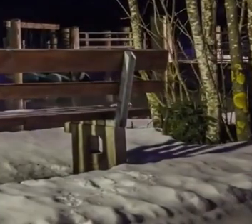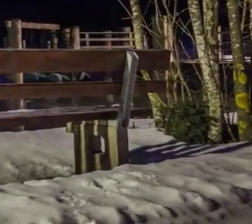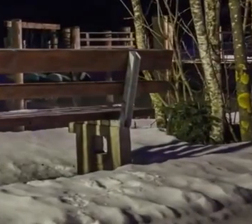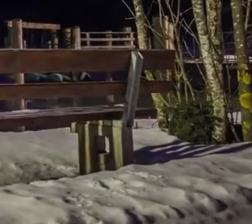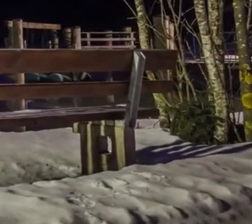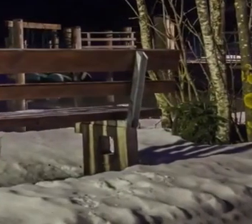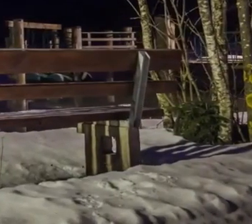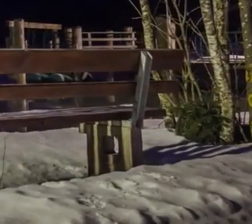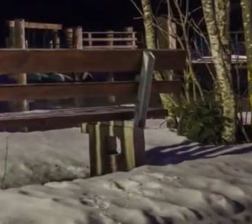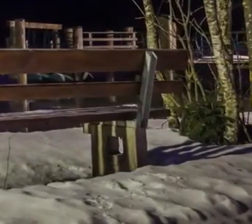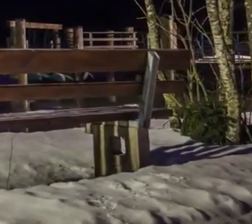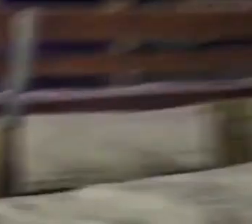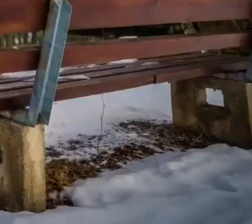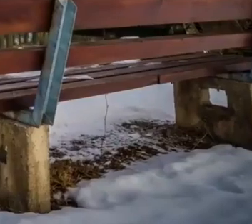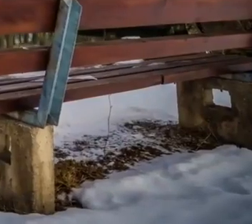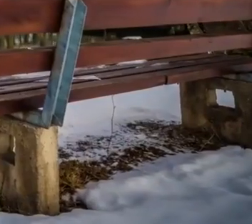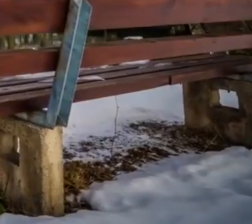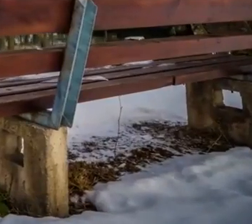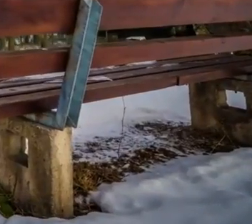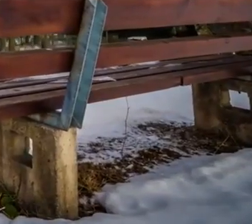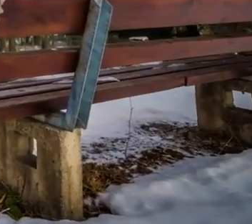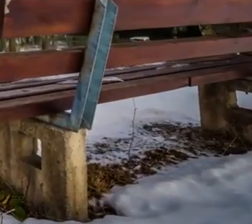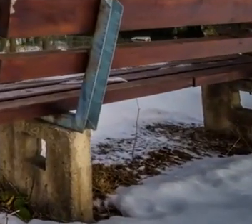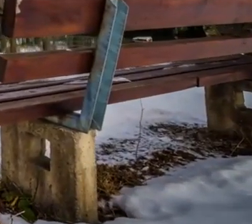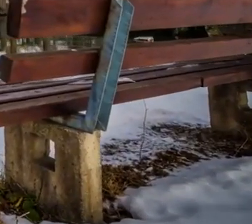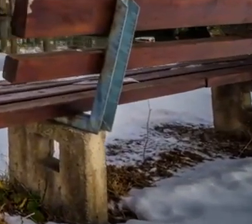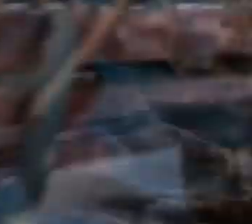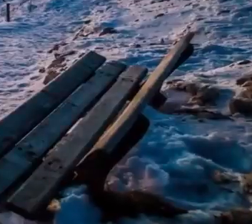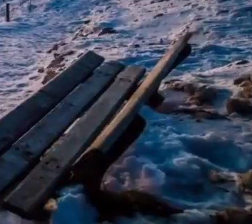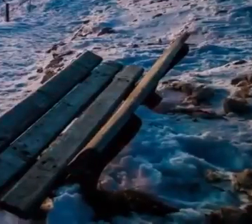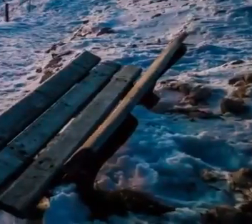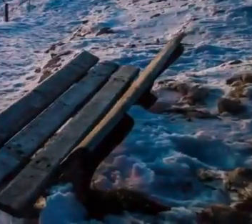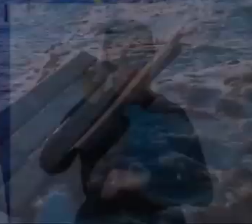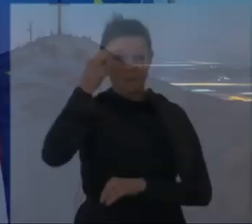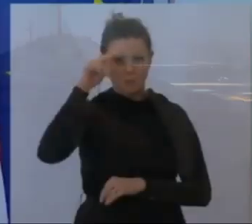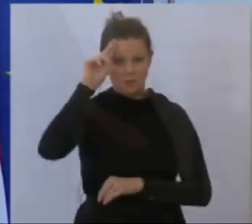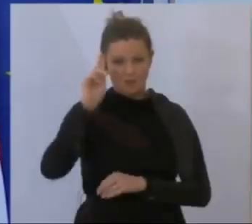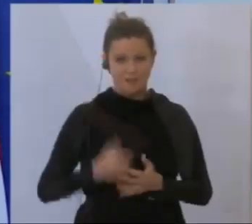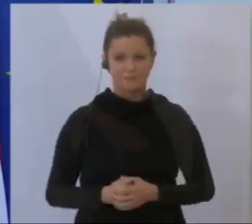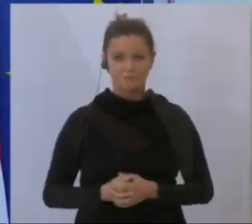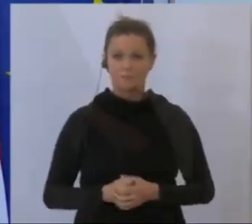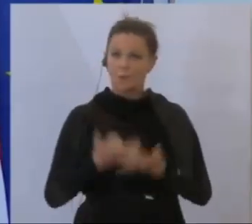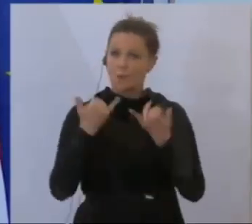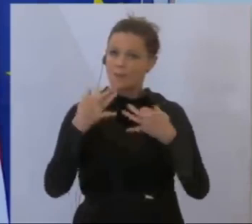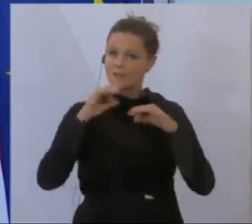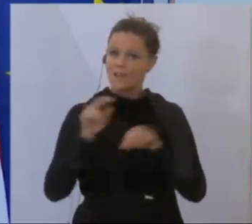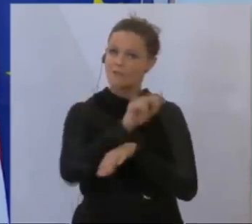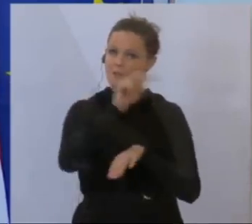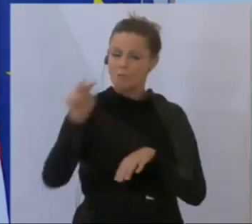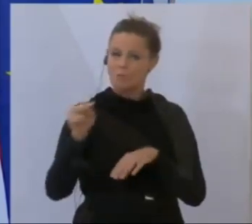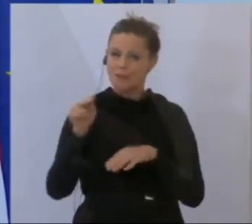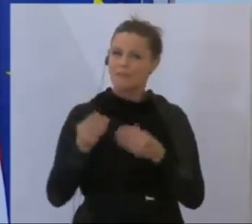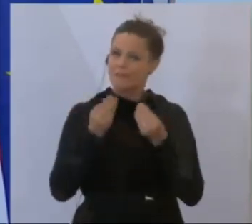Европейском Союзе, которое анонсировало постепенный выход из карантина, сообщает Bloomberg. Днем ранее канцлер